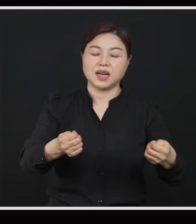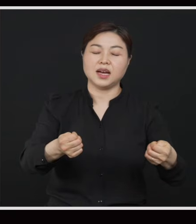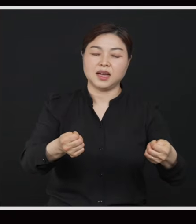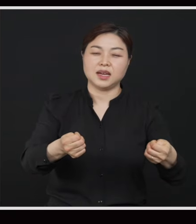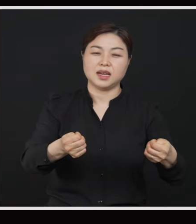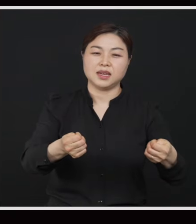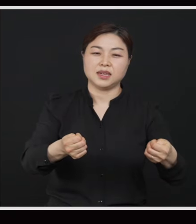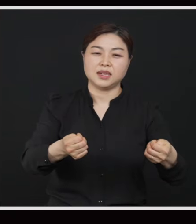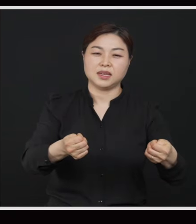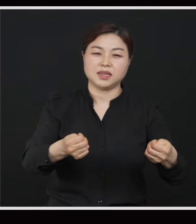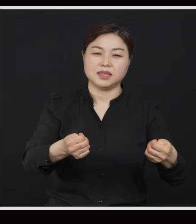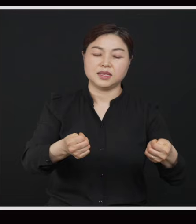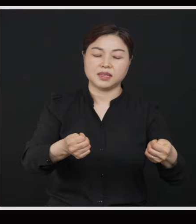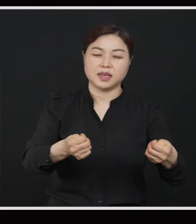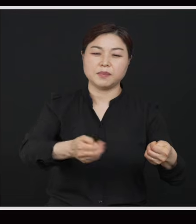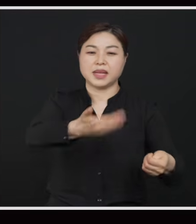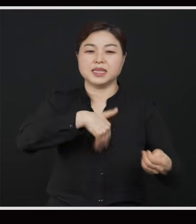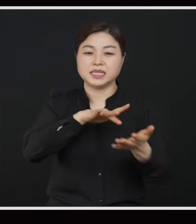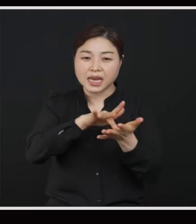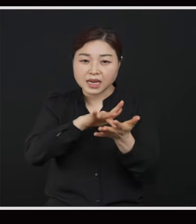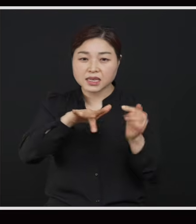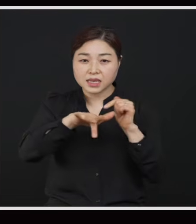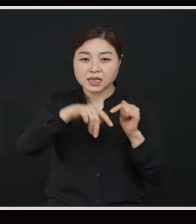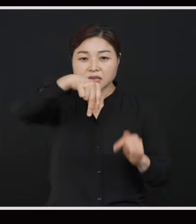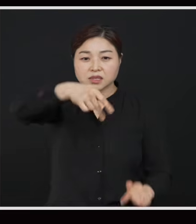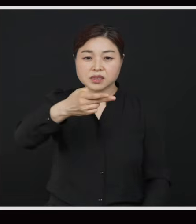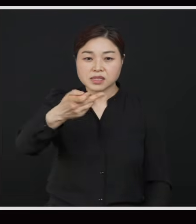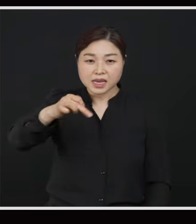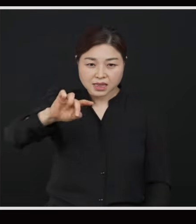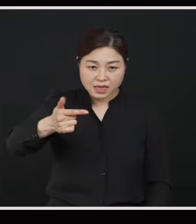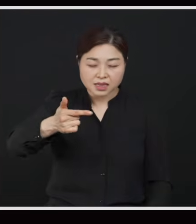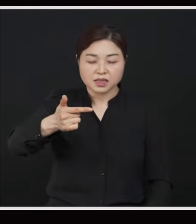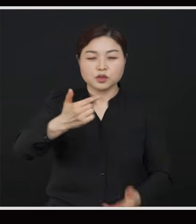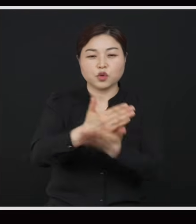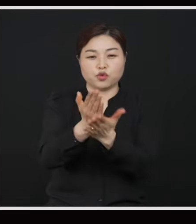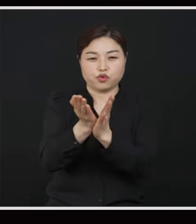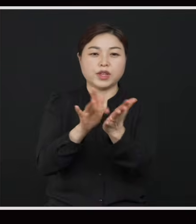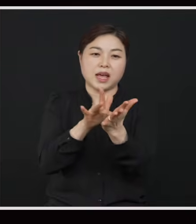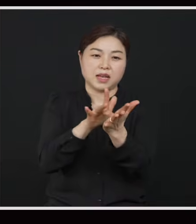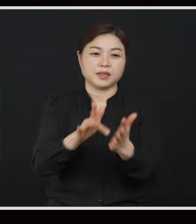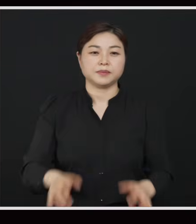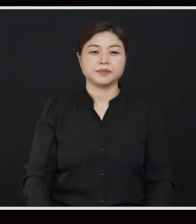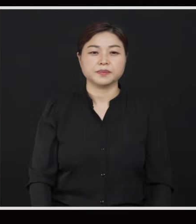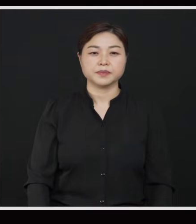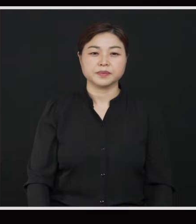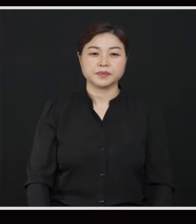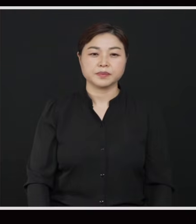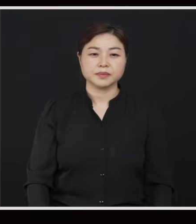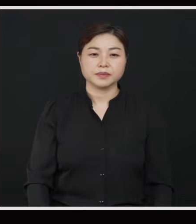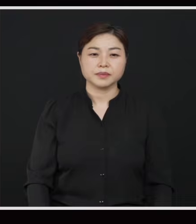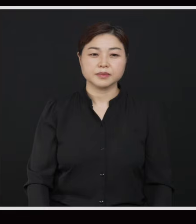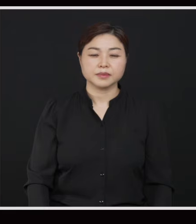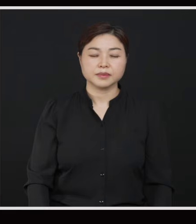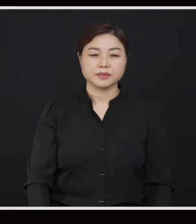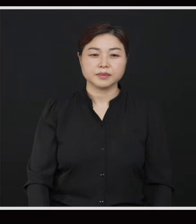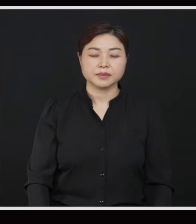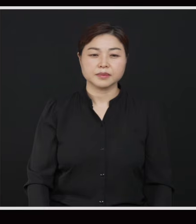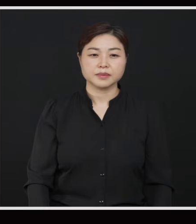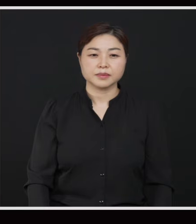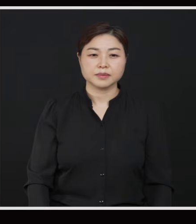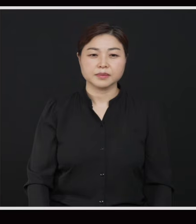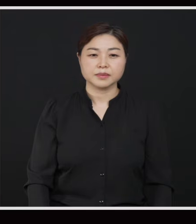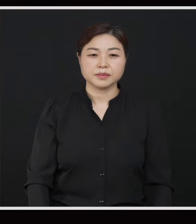제일 사람들이 많이 처방받는 약이 스타틴 계통이라고 합니다.